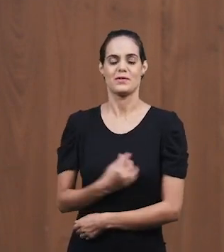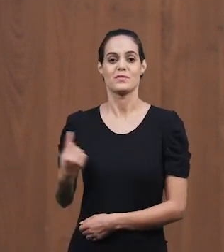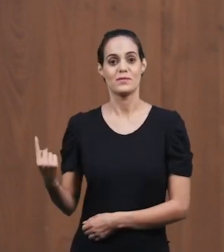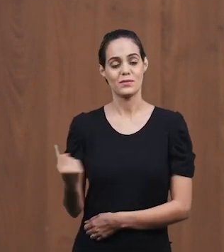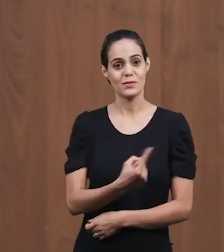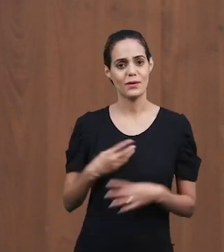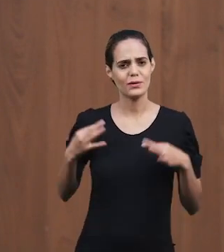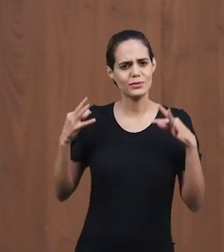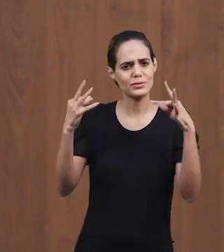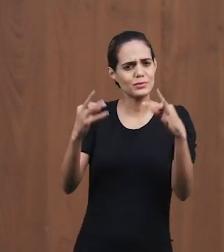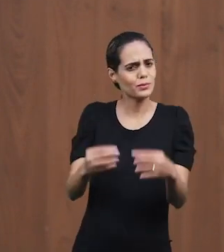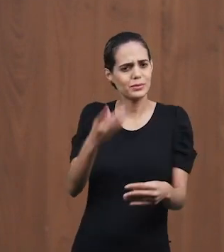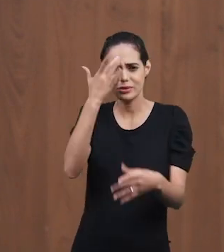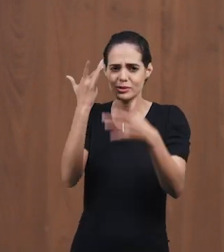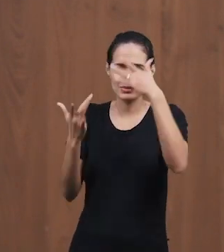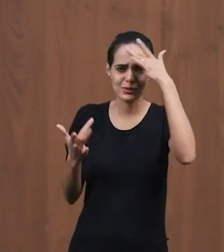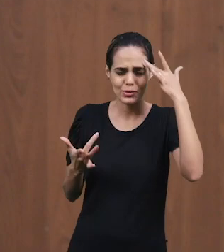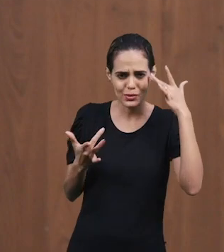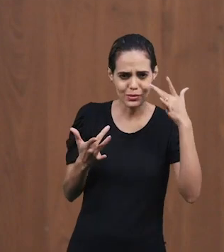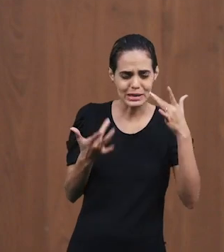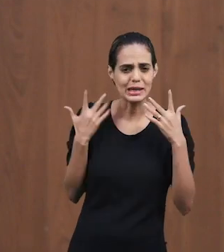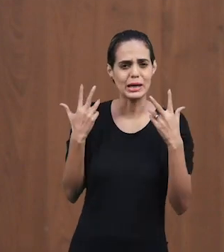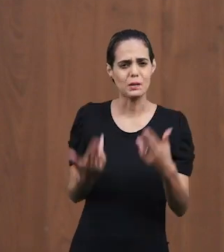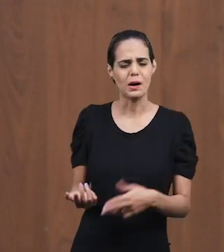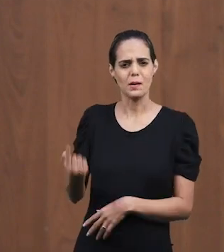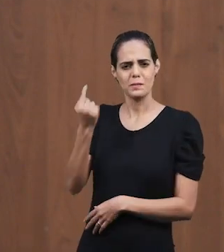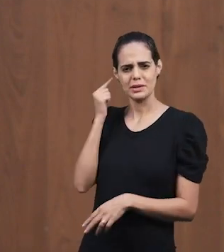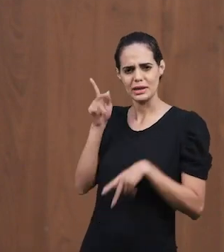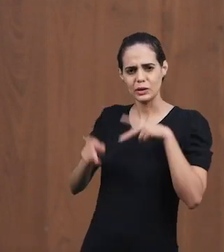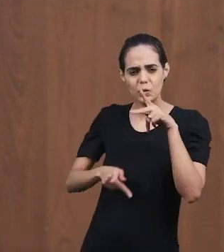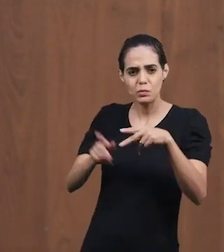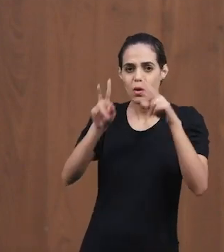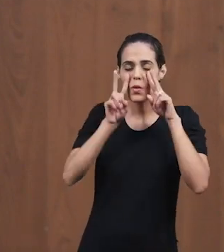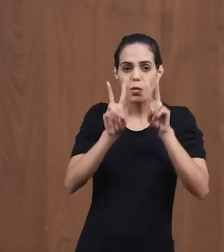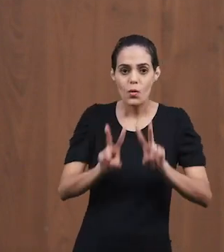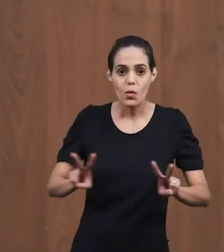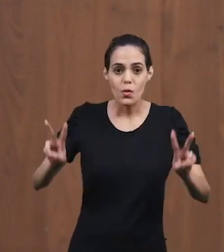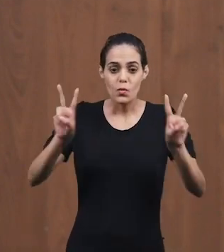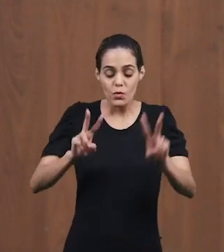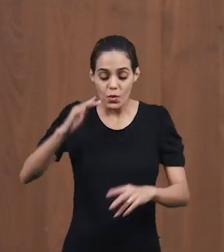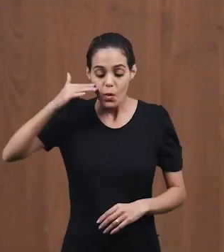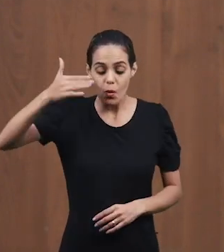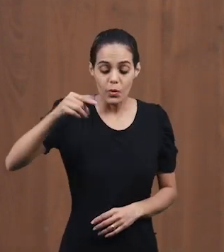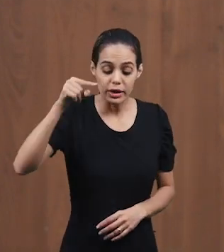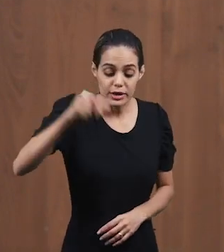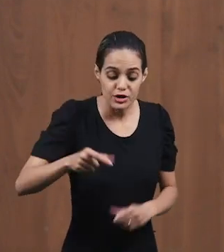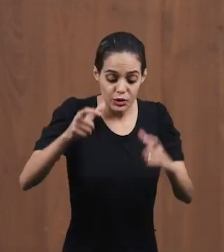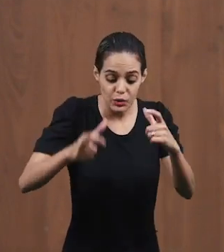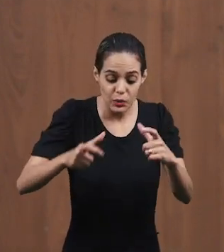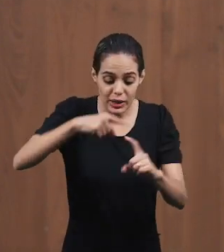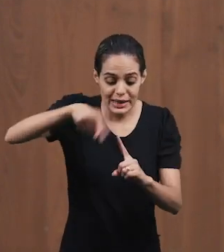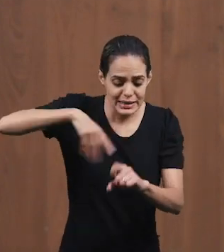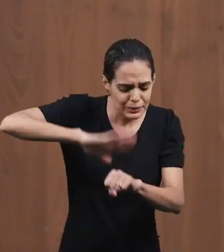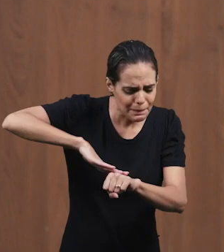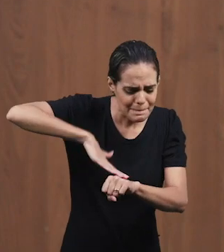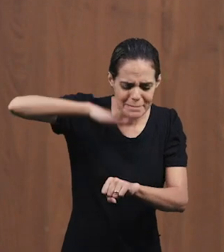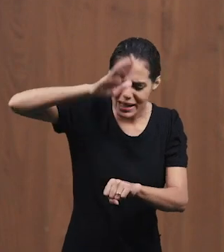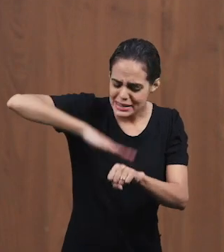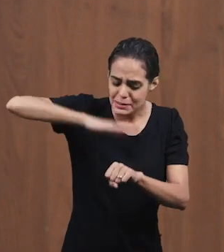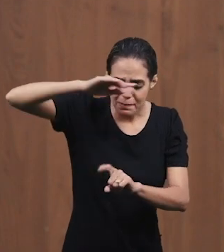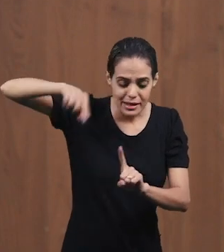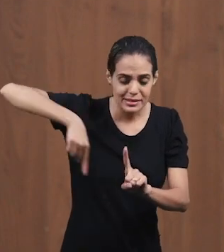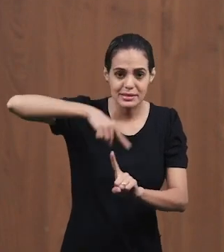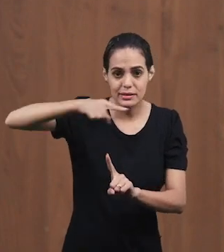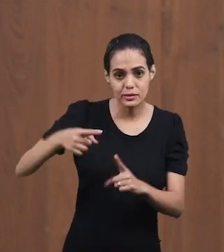chemin, afin que nous tous, ainsi comme ce peuple a pu voir ce qui se passait à l'intérieur des saints, nous